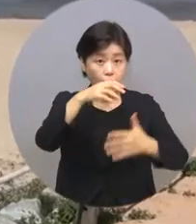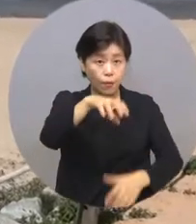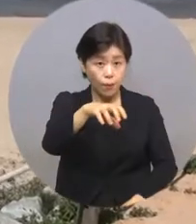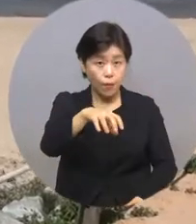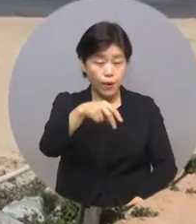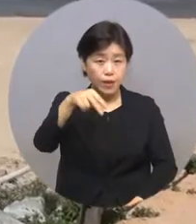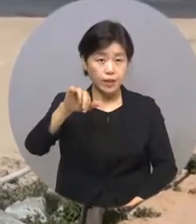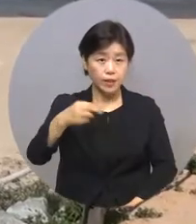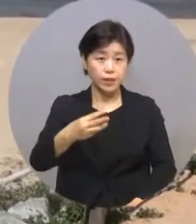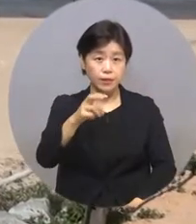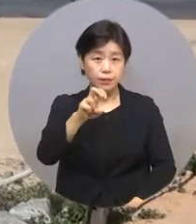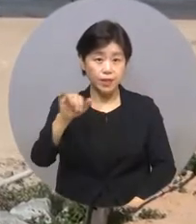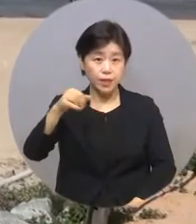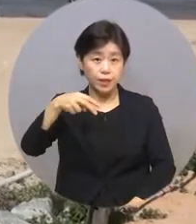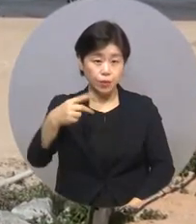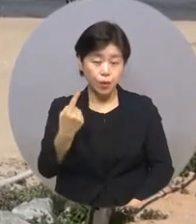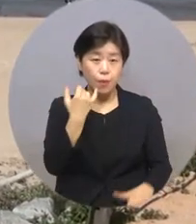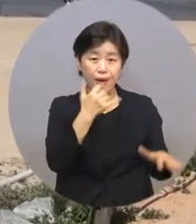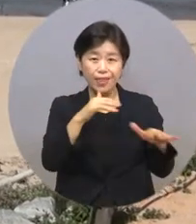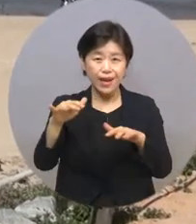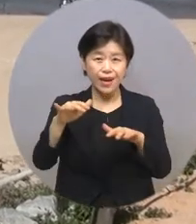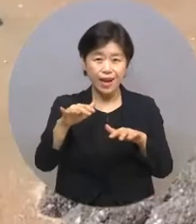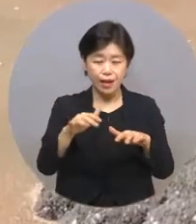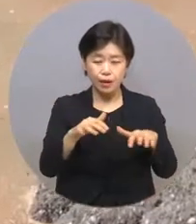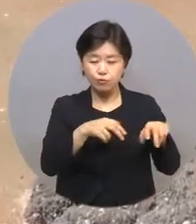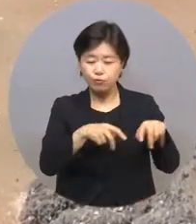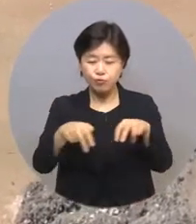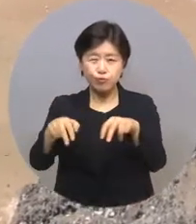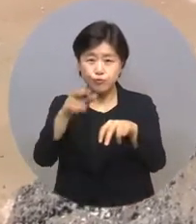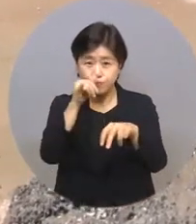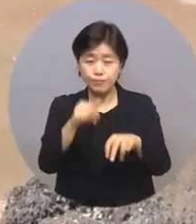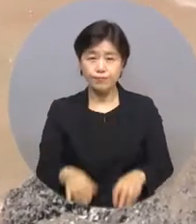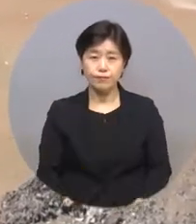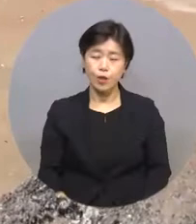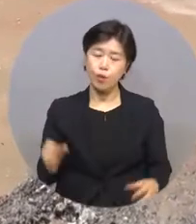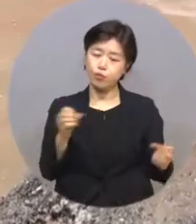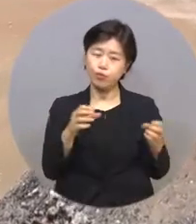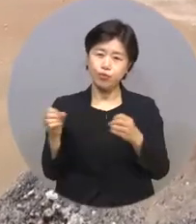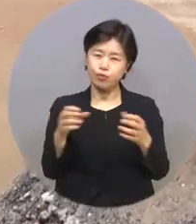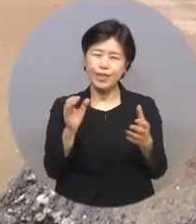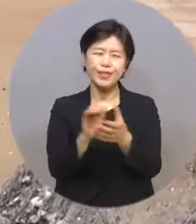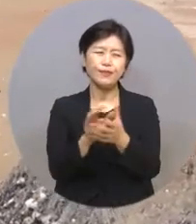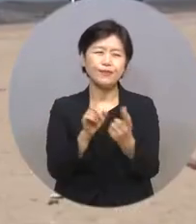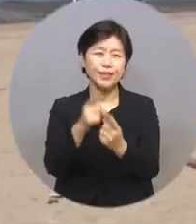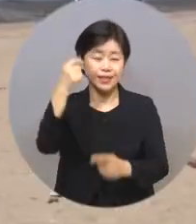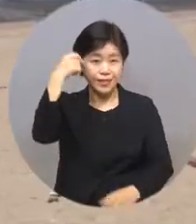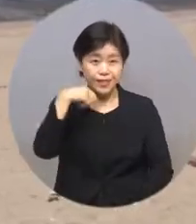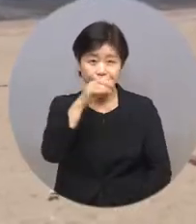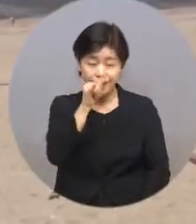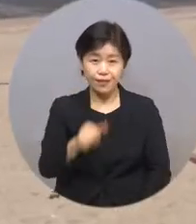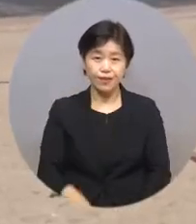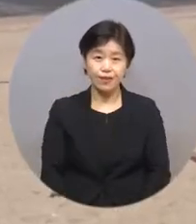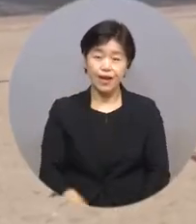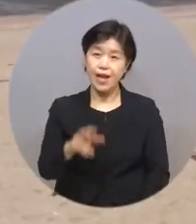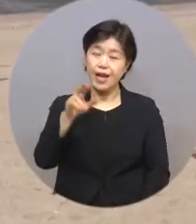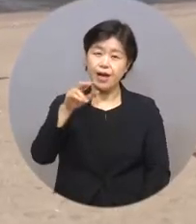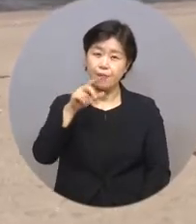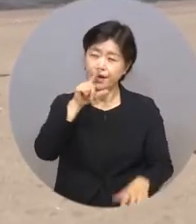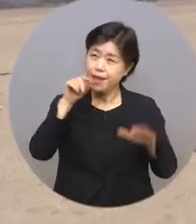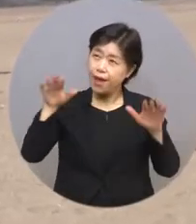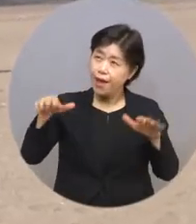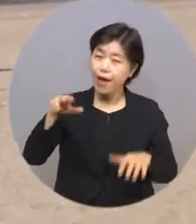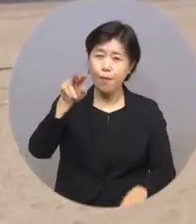바닷가도 걸어봅니다 함께 걷는 복지사는 그들의 옛 친구 같습니다 무의도에서 갈매기도 만나고